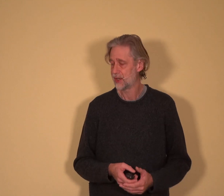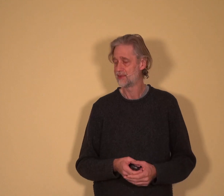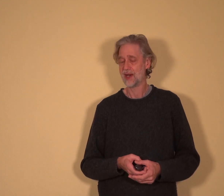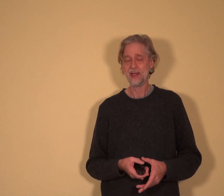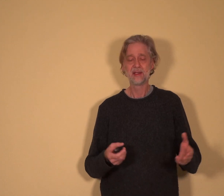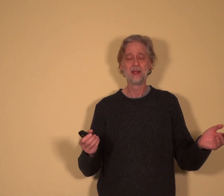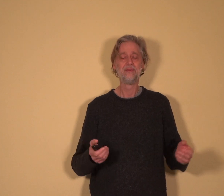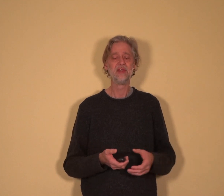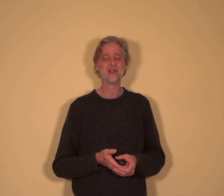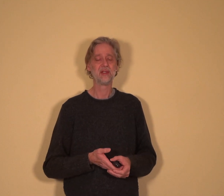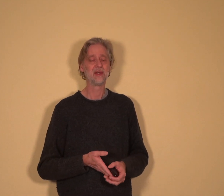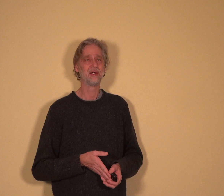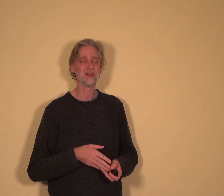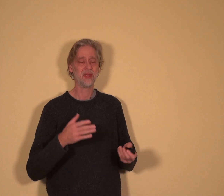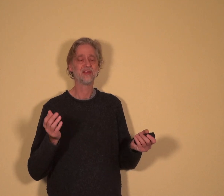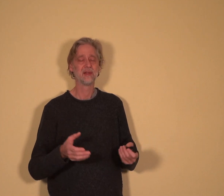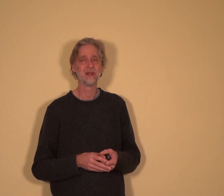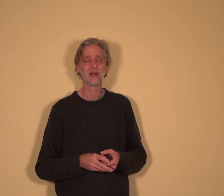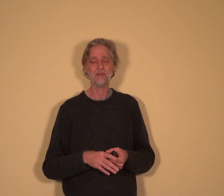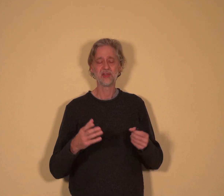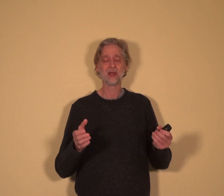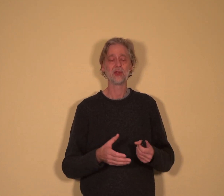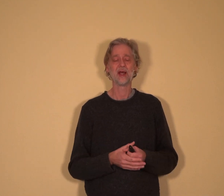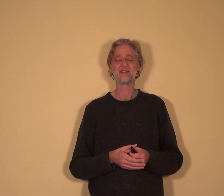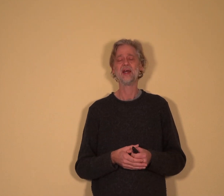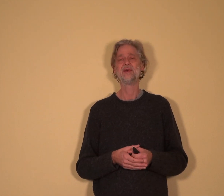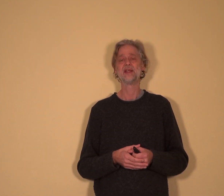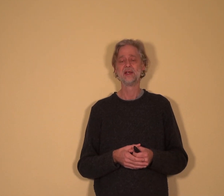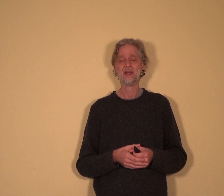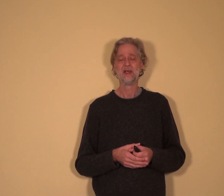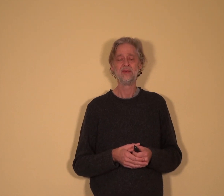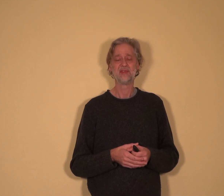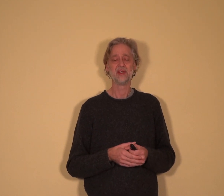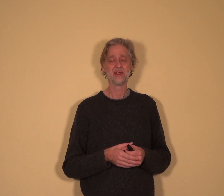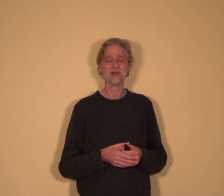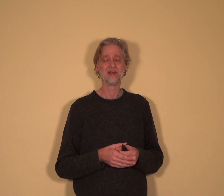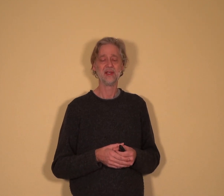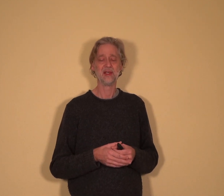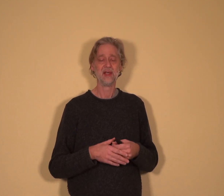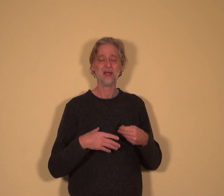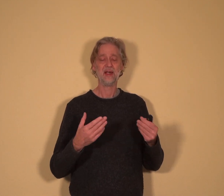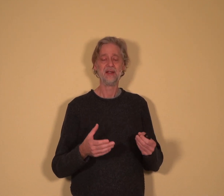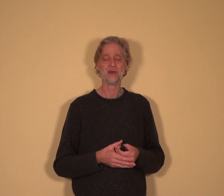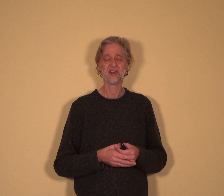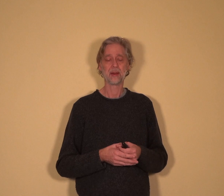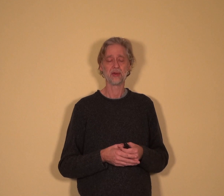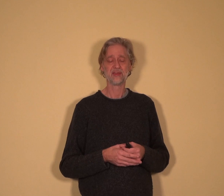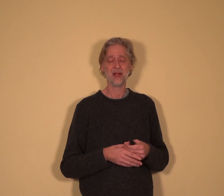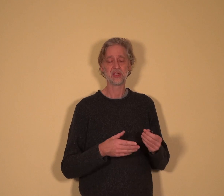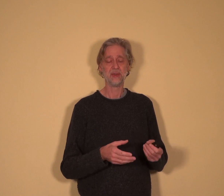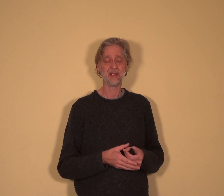Hier ist mal gezeigt, wie sich, also im nächsten Diagramm, was ich euch gleich zeigen werde, wie sich die El Niño